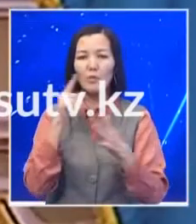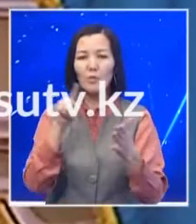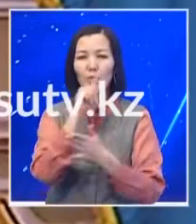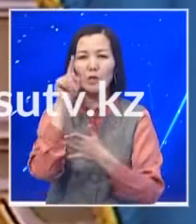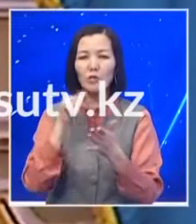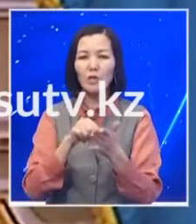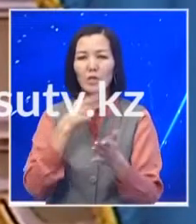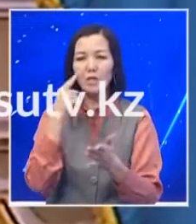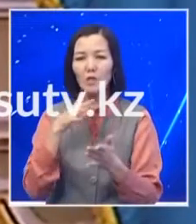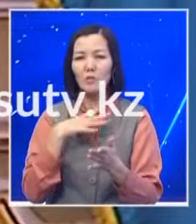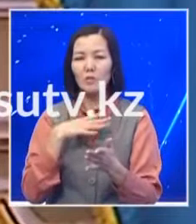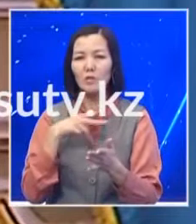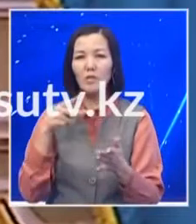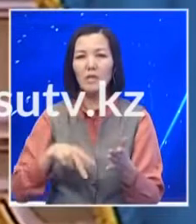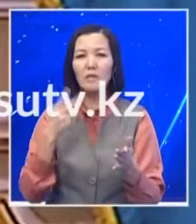айтуынша